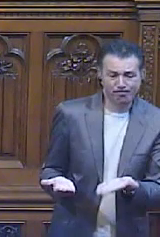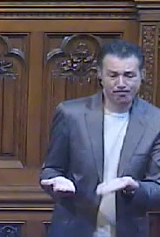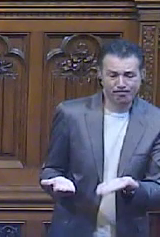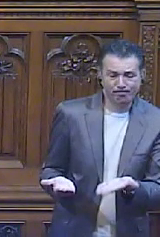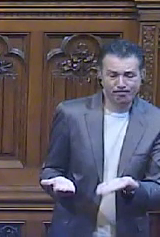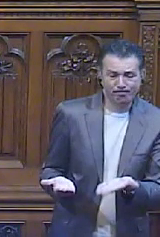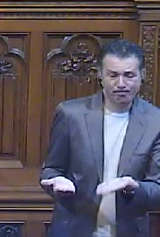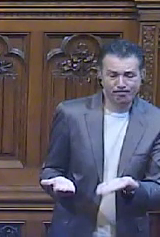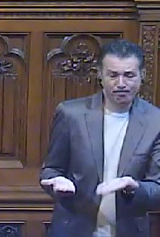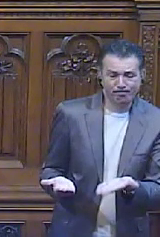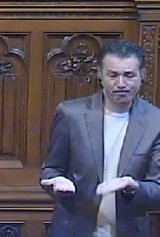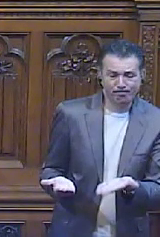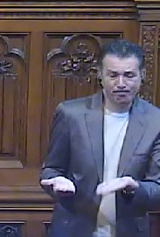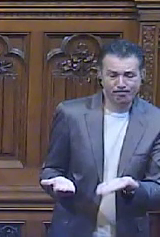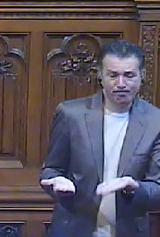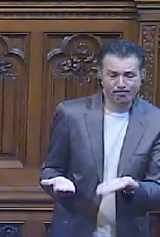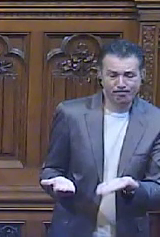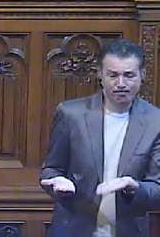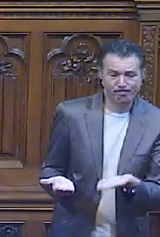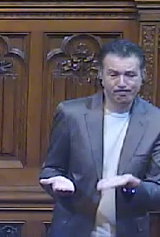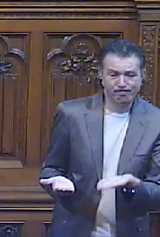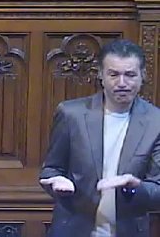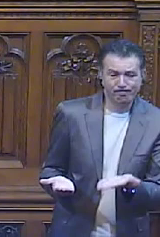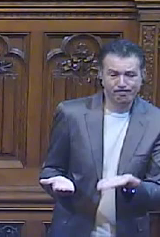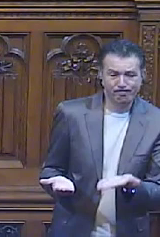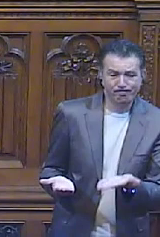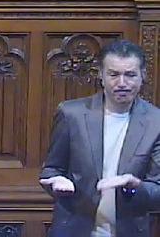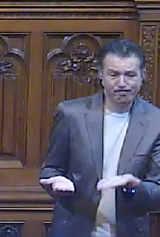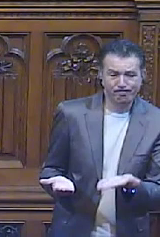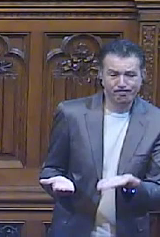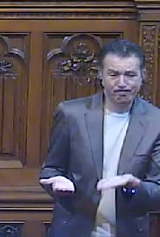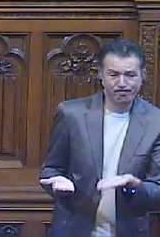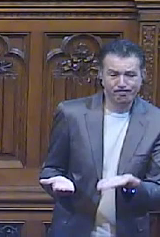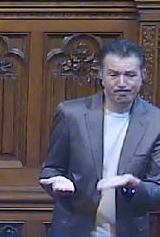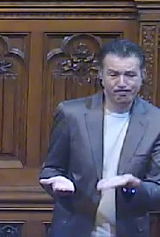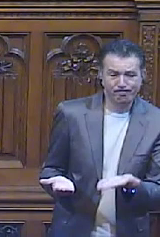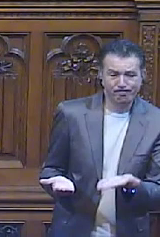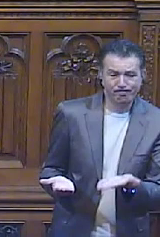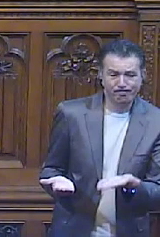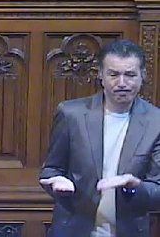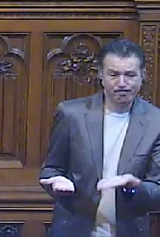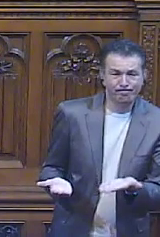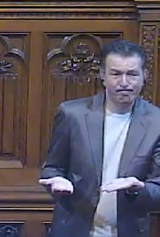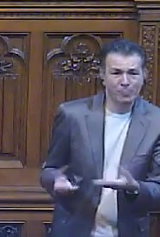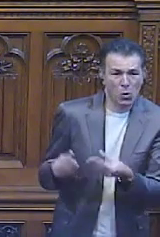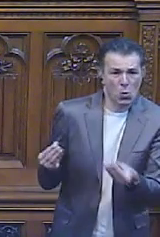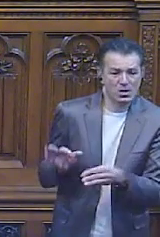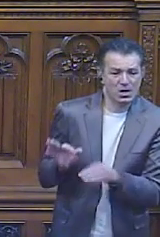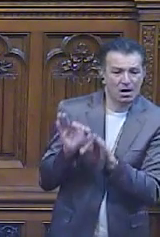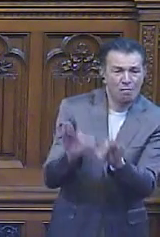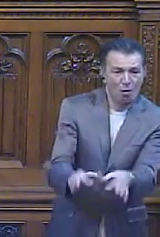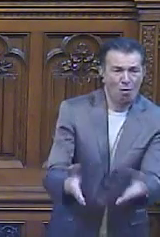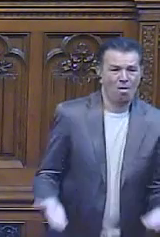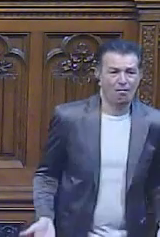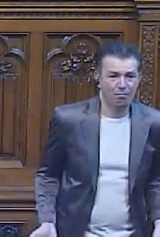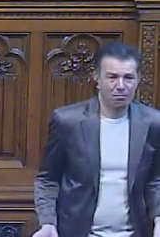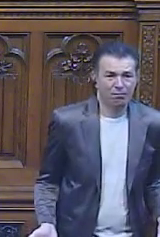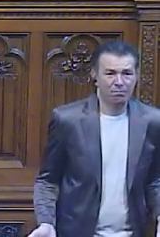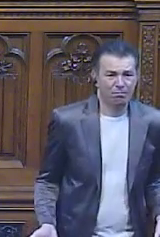der rot-grünen Regierung eine Wirtschaftspolitik haben, die eben das alles erforderlich macht. Und das ist